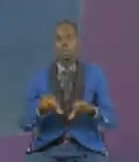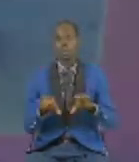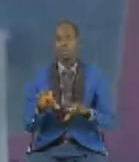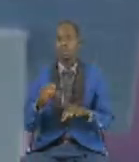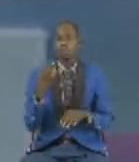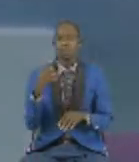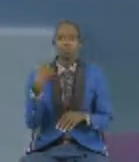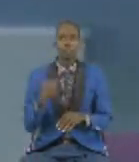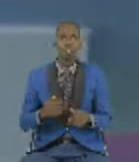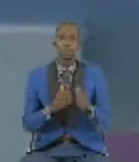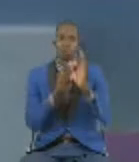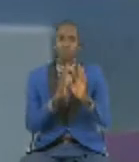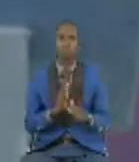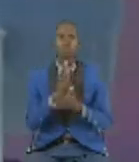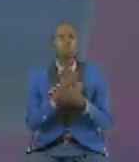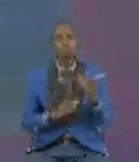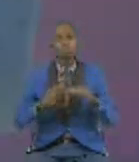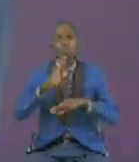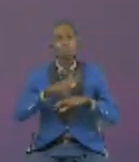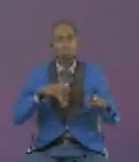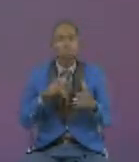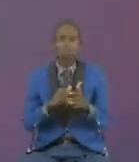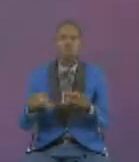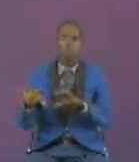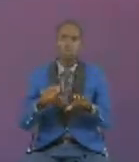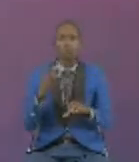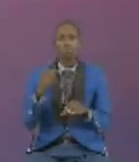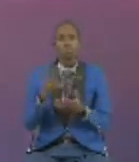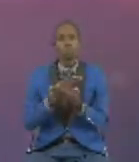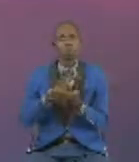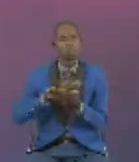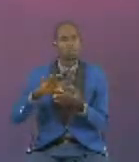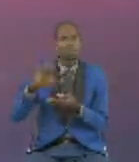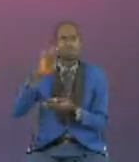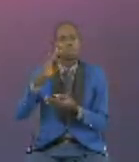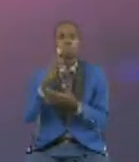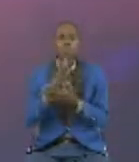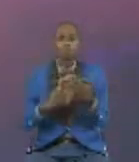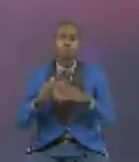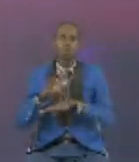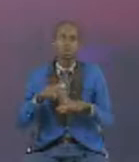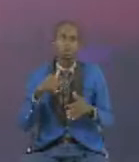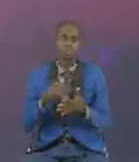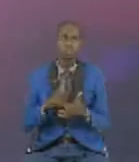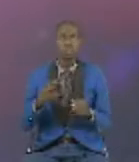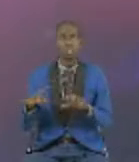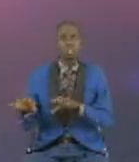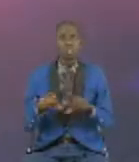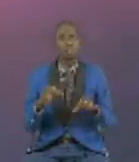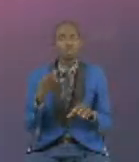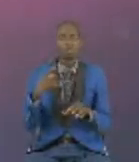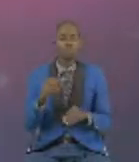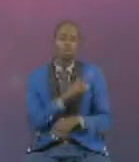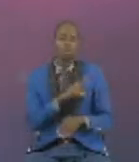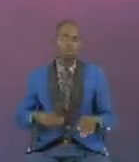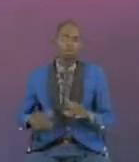actes du Saint-Esprit. D'autres ont dit ce sont les actes du Seigneur Jésus-Christ dans la vie